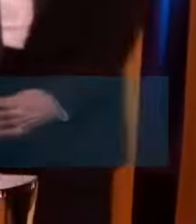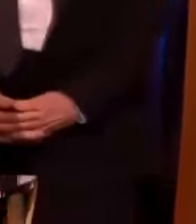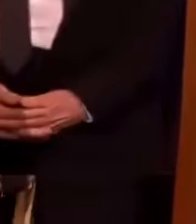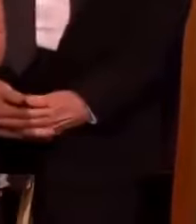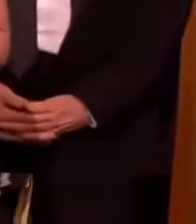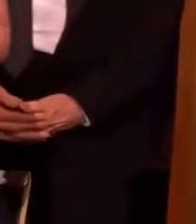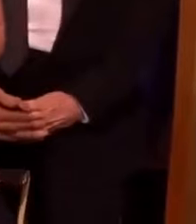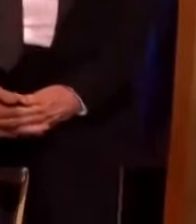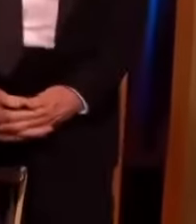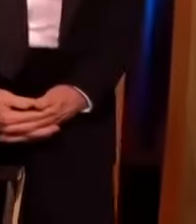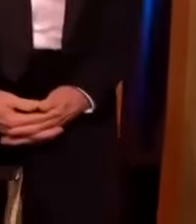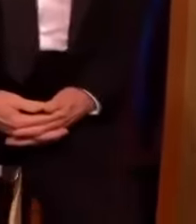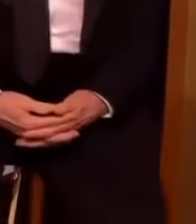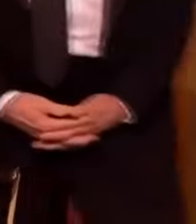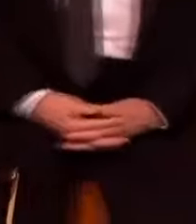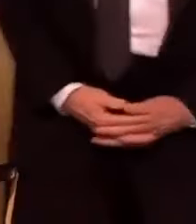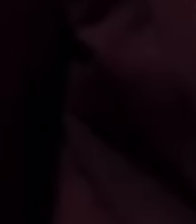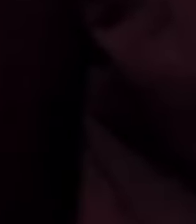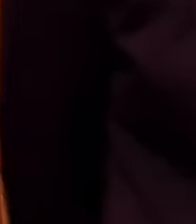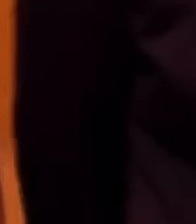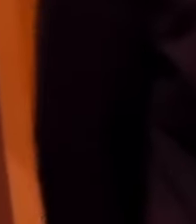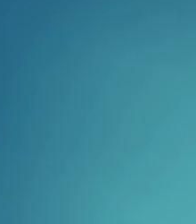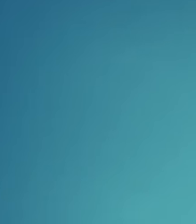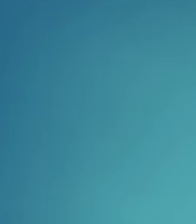행동 어디까지 이해해야 할까요?